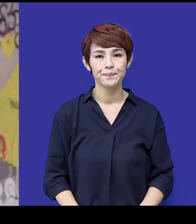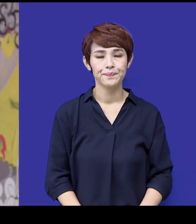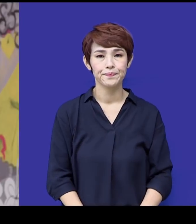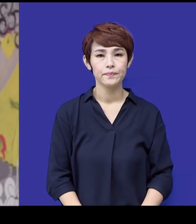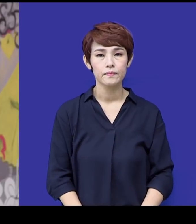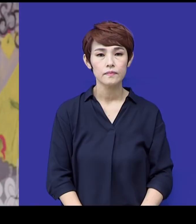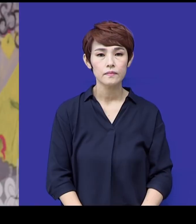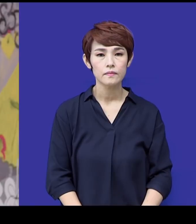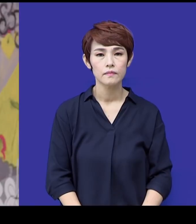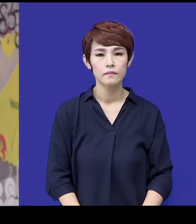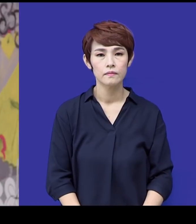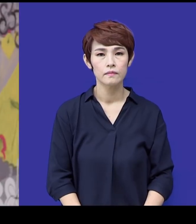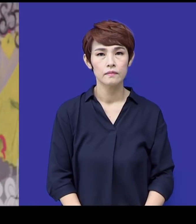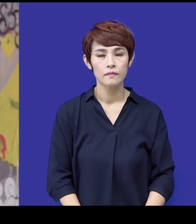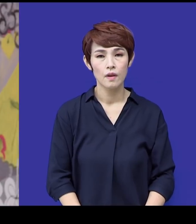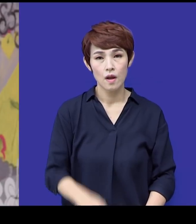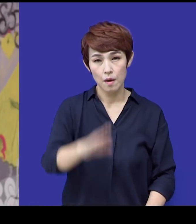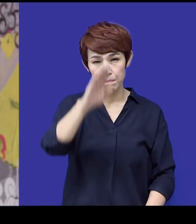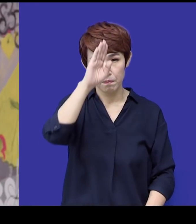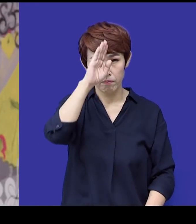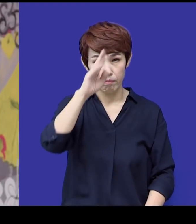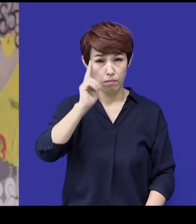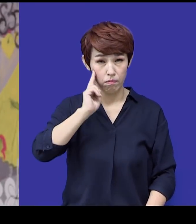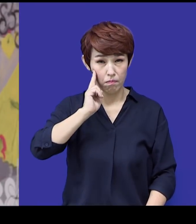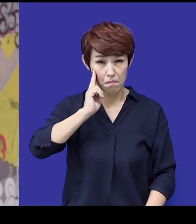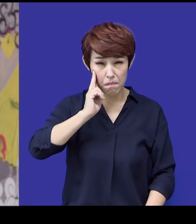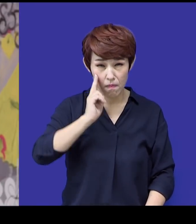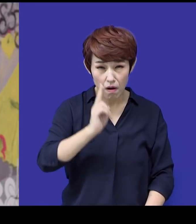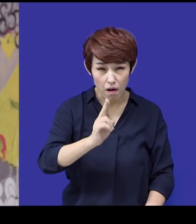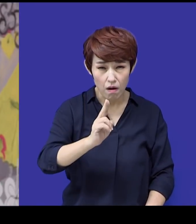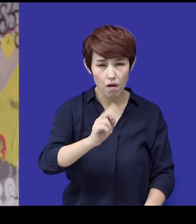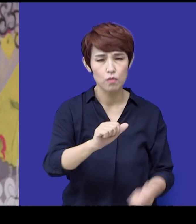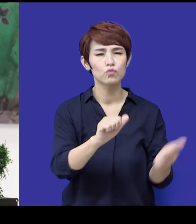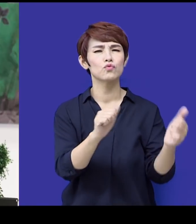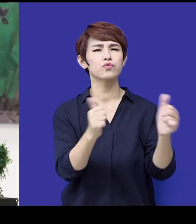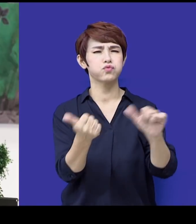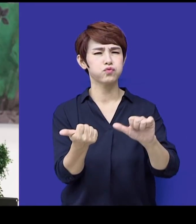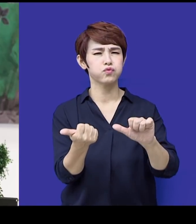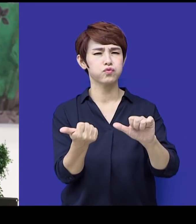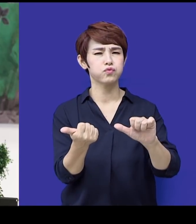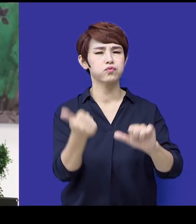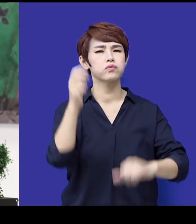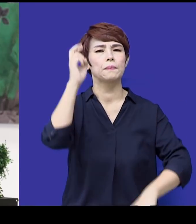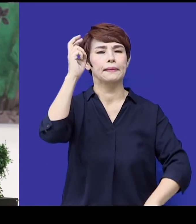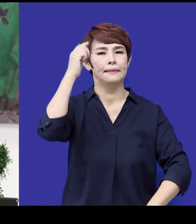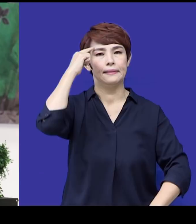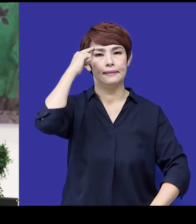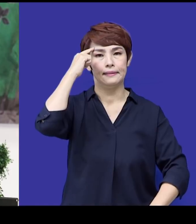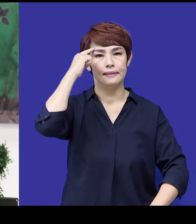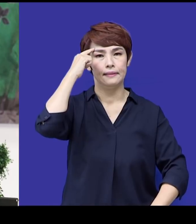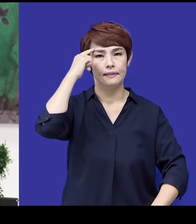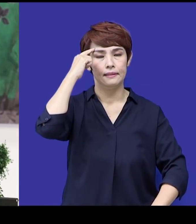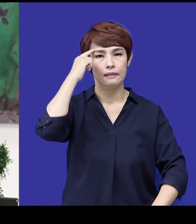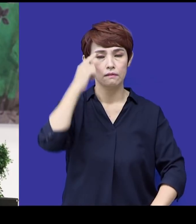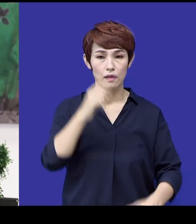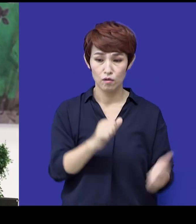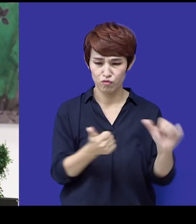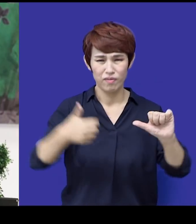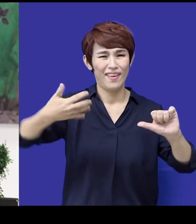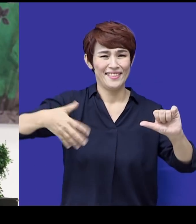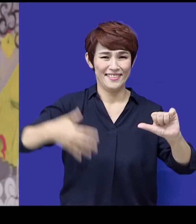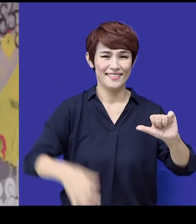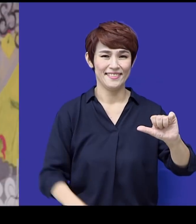제가 거기서 좀 더 악화되면 죽을 수도 있겠다 그런 생각이 들더라고요. 네. 아직은 죽진